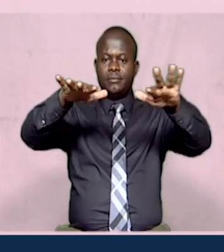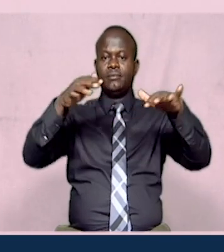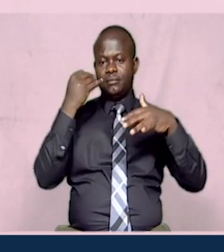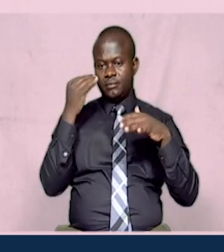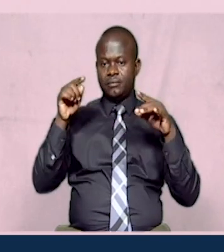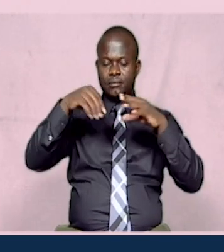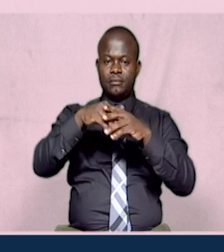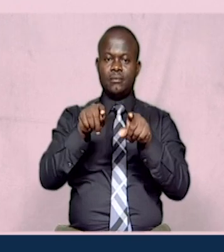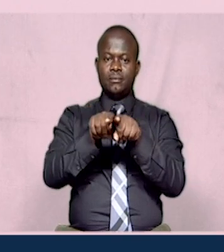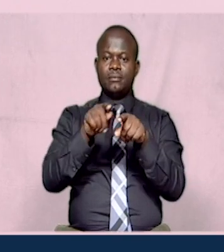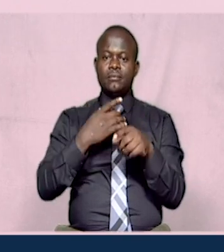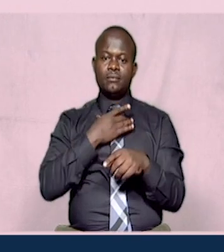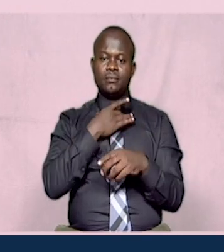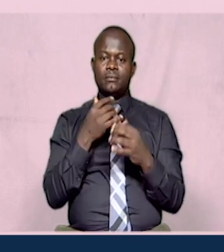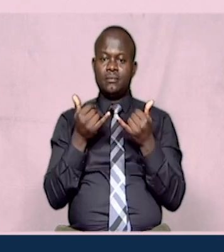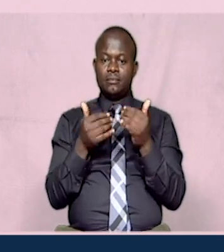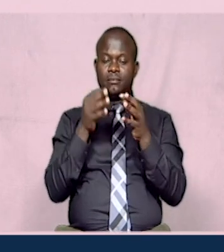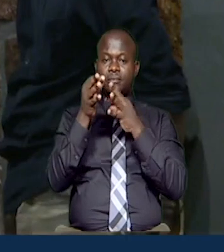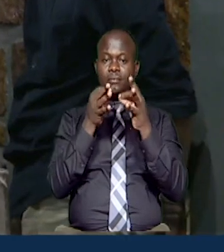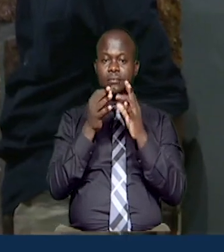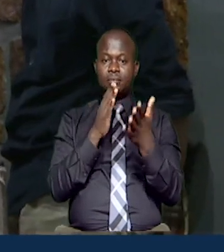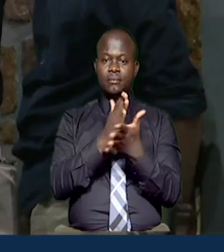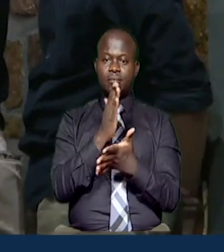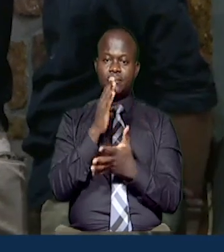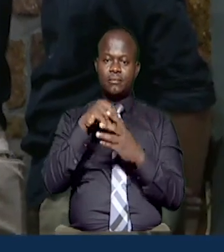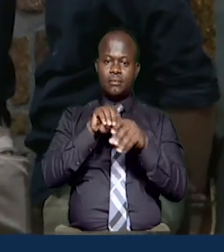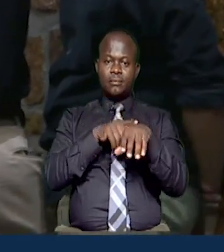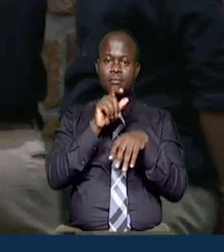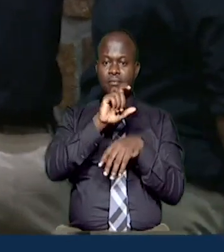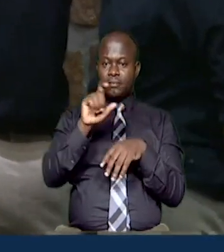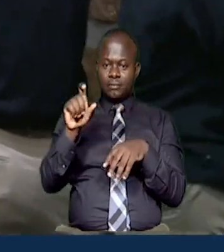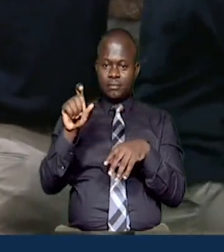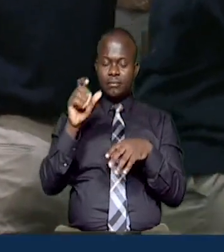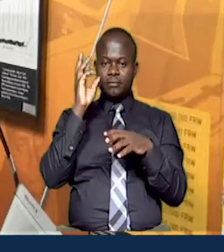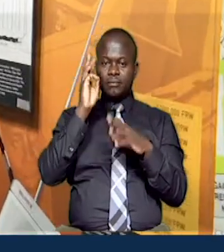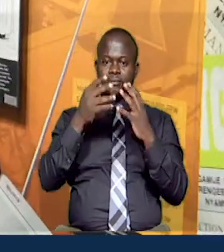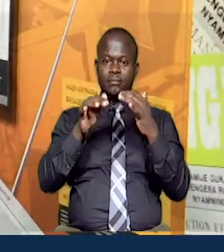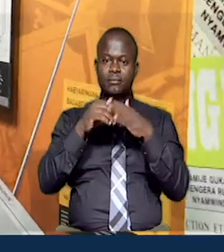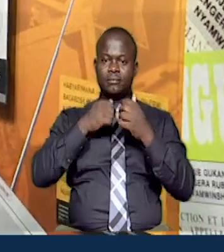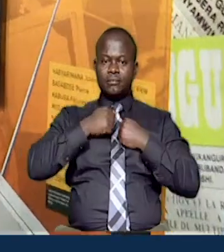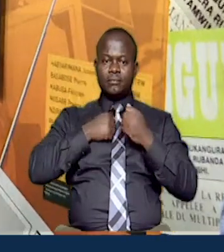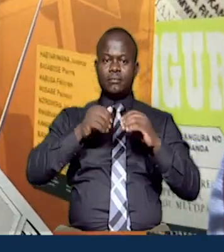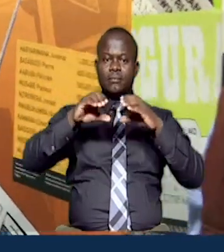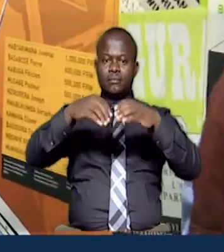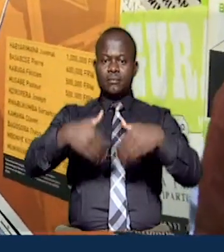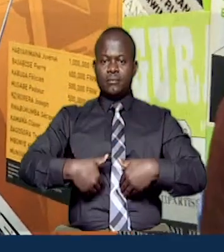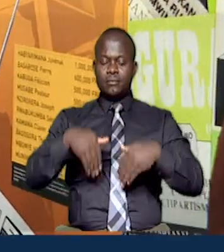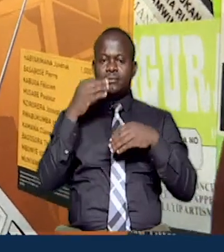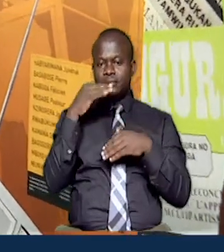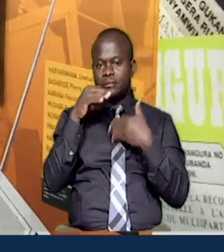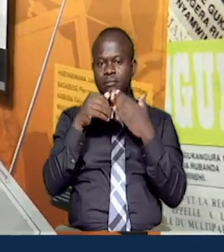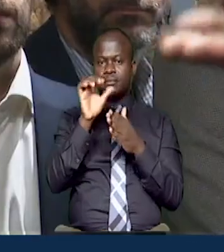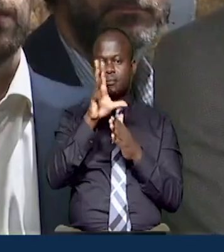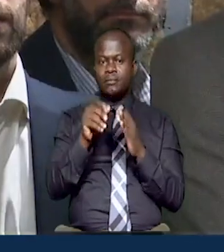baje nko kudusura tubasobanurira ukuri. Mu gihe cy'icyumweru bazamara mu Rwanda, abagize iri tsinda ry'urubyiruko rw'Abafaransa n'Abanyafurika bo mu